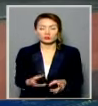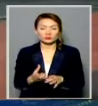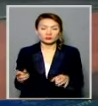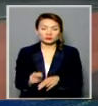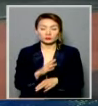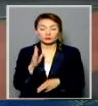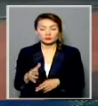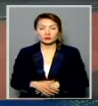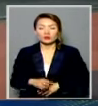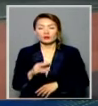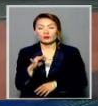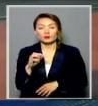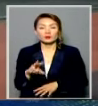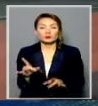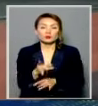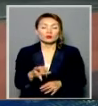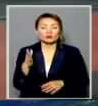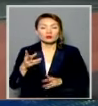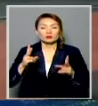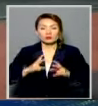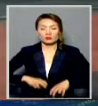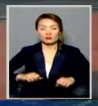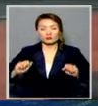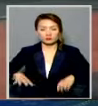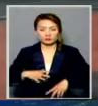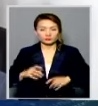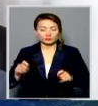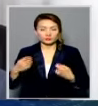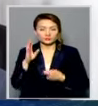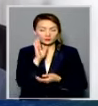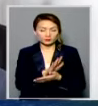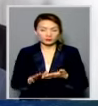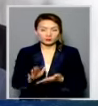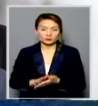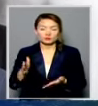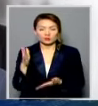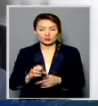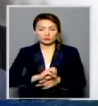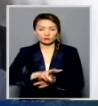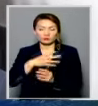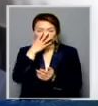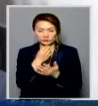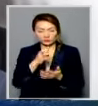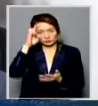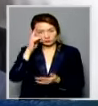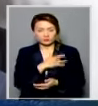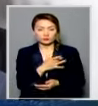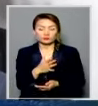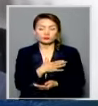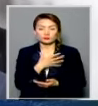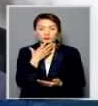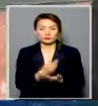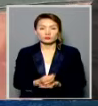трубопроводов. Аким района отметил, что будет рассмотрена возможность передачи водочистного сооружения в собственность государственного